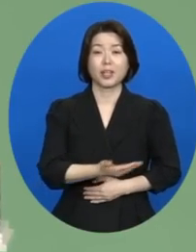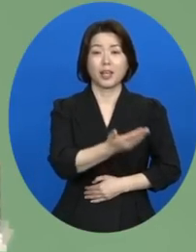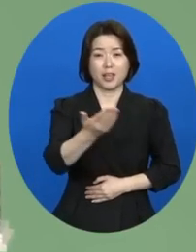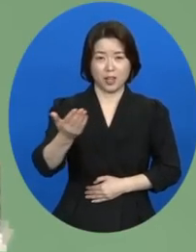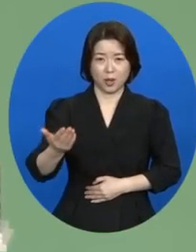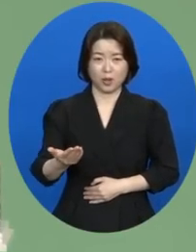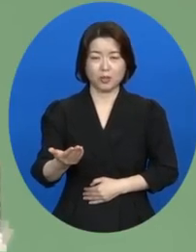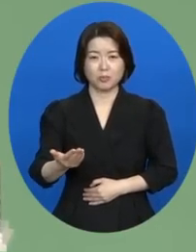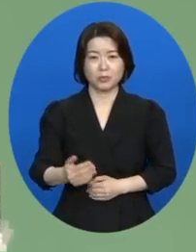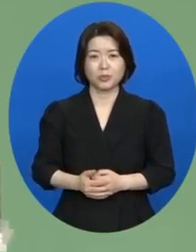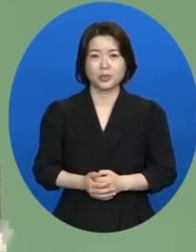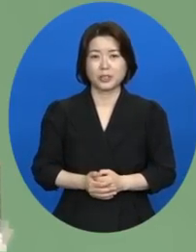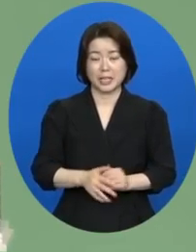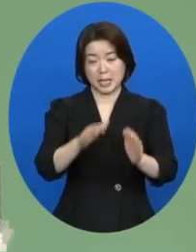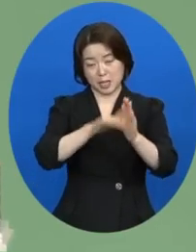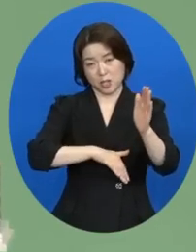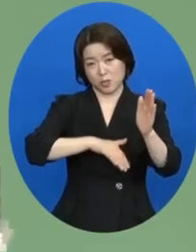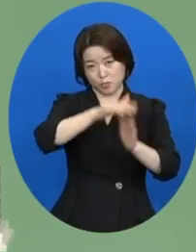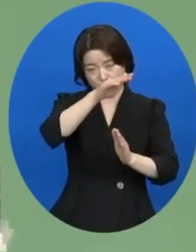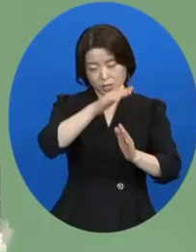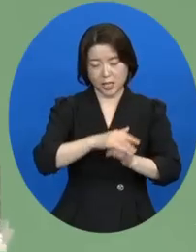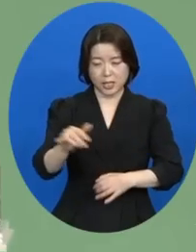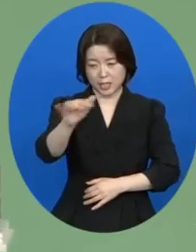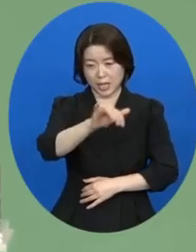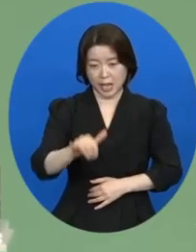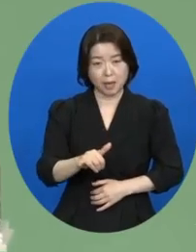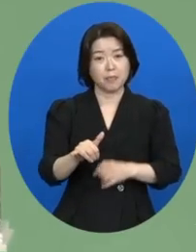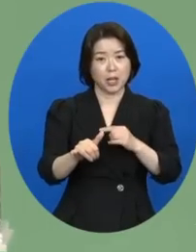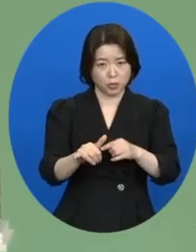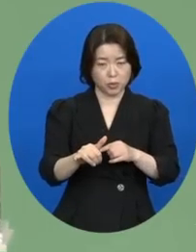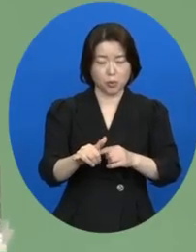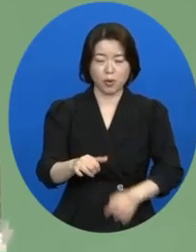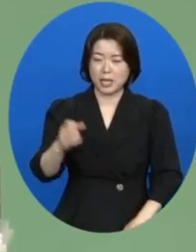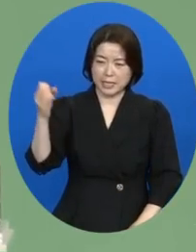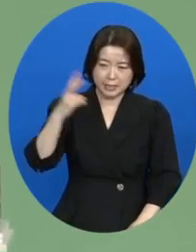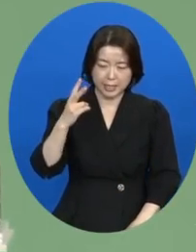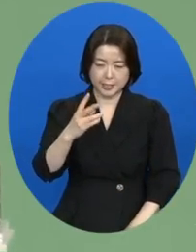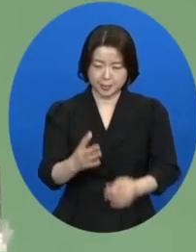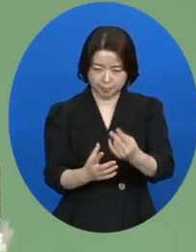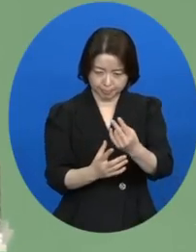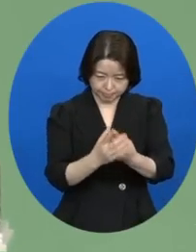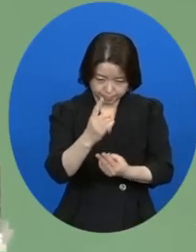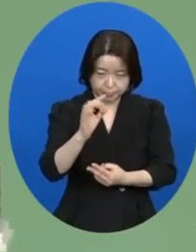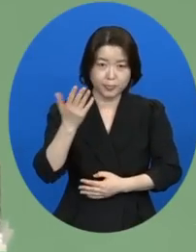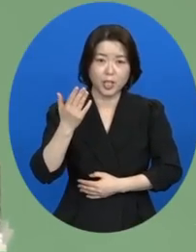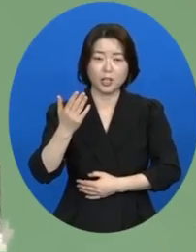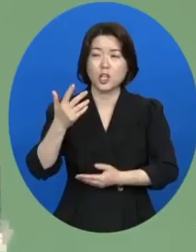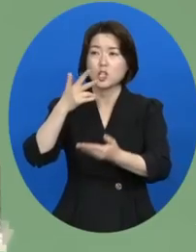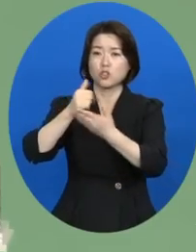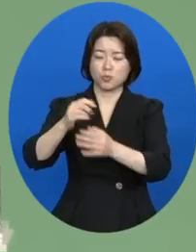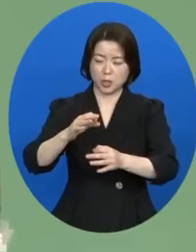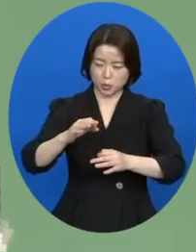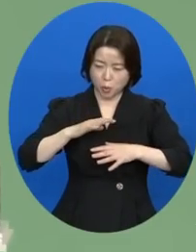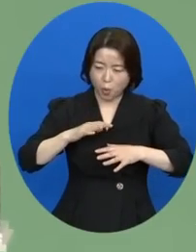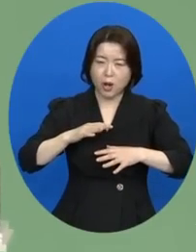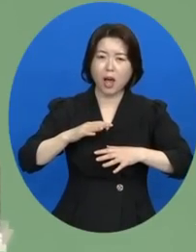여러분, 분단된 한반도가 다시 하나 되는 놀라운 주님의